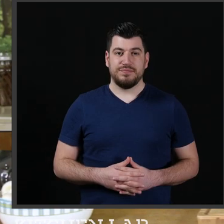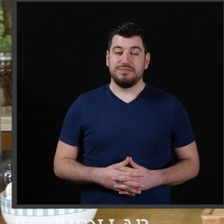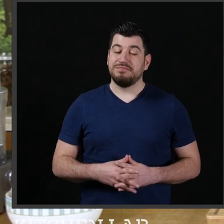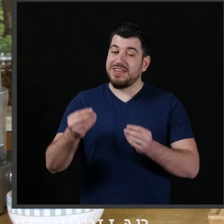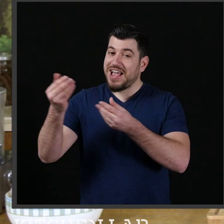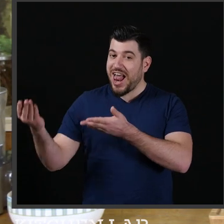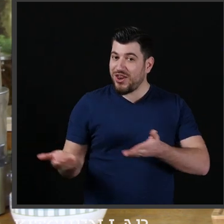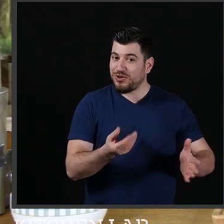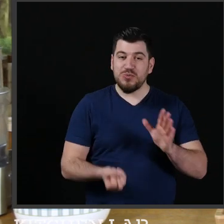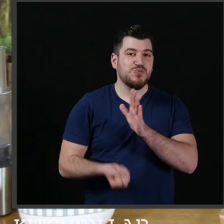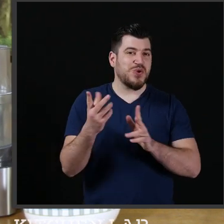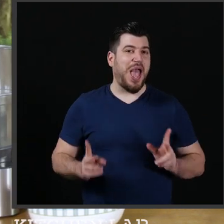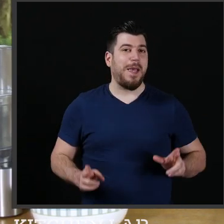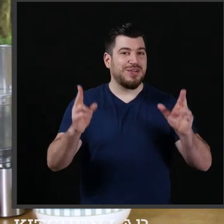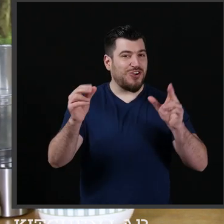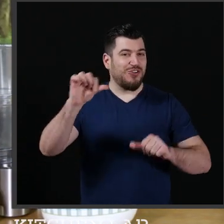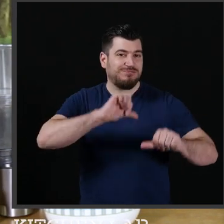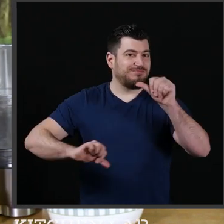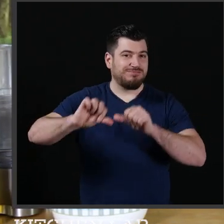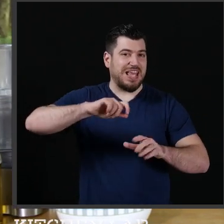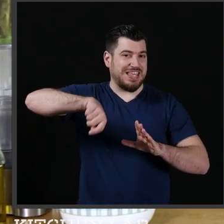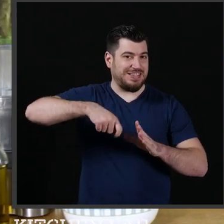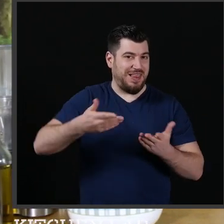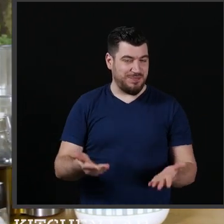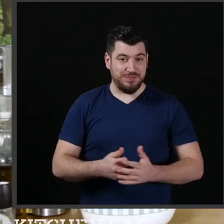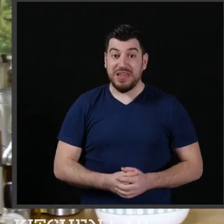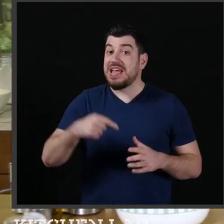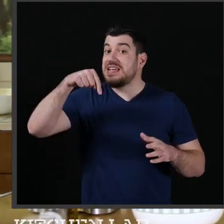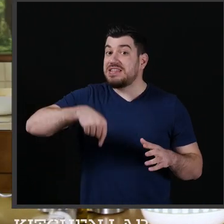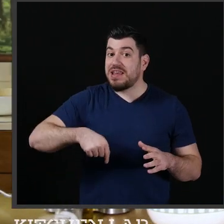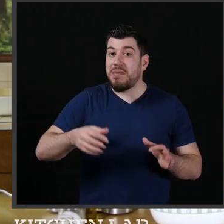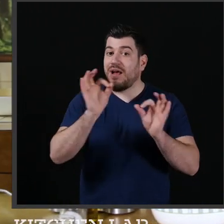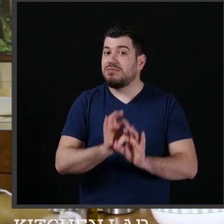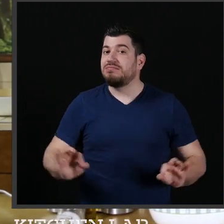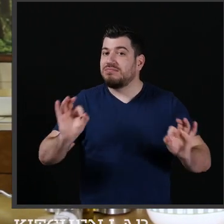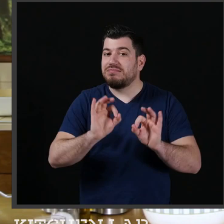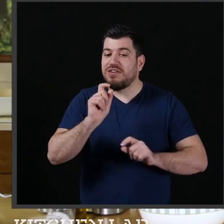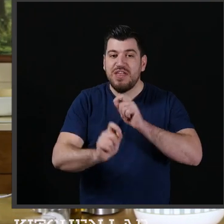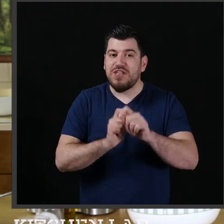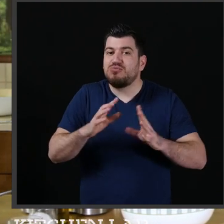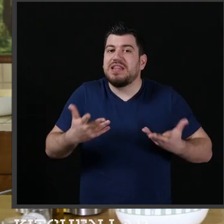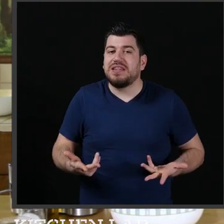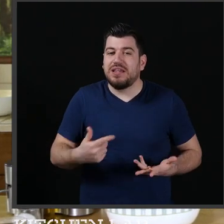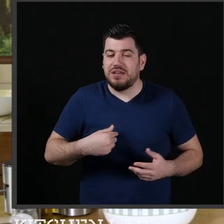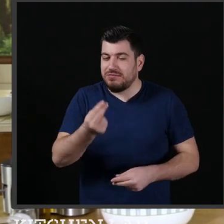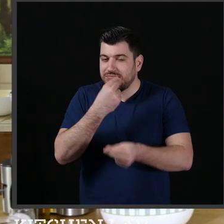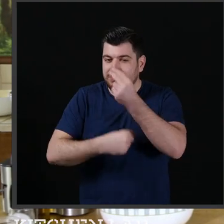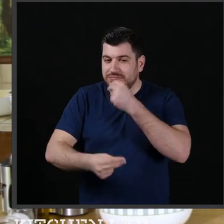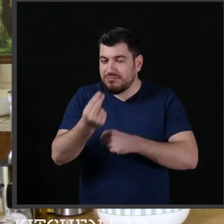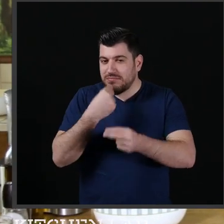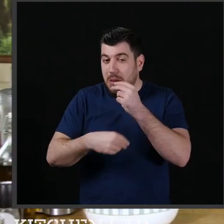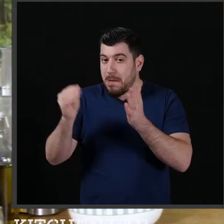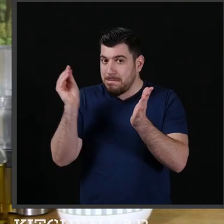Καλώς ήρθατε σε ένα ακόμα επεισόδιο του Kitchen Lab. Σήμερα σας ετοιμάζω μία λιχουδιά που δεν έχω ετοιμάσει ποτέ